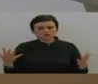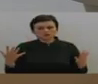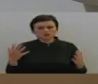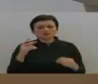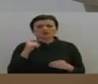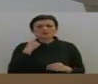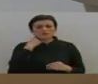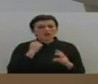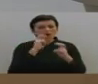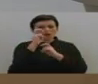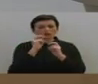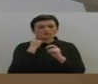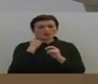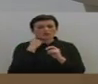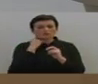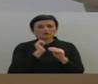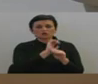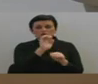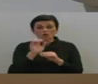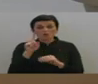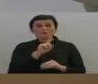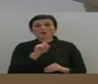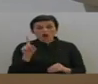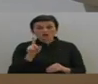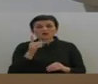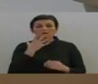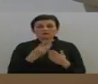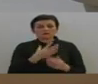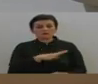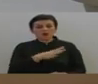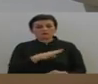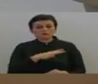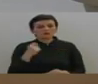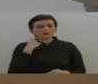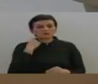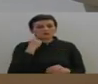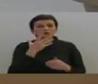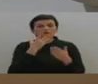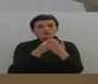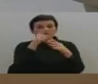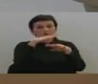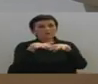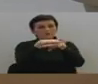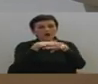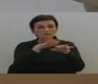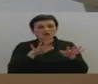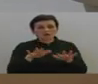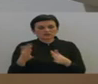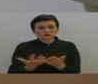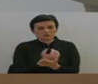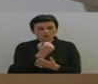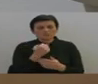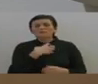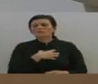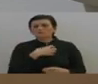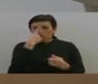მეღვინეობის ტრადიციები და შესაბამისად ქართული ღვინო პოულობს კონკურენტუნარიან პოზიციას აღნიშნულ ბაზარზე. ასევე ძალიან მნიშვნელოვანი ინფორმაცია